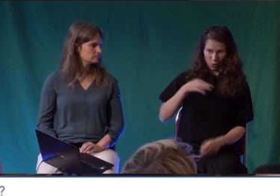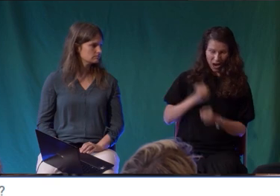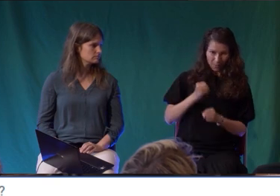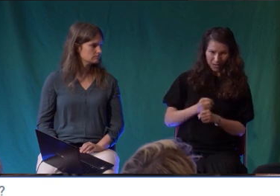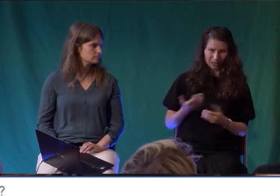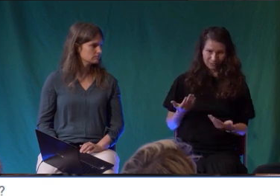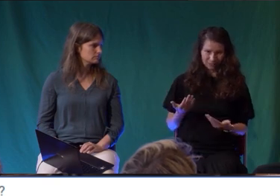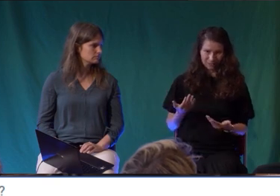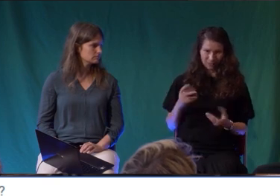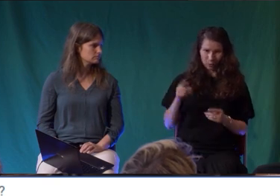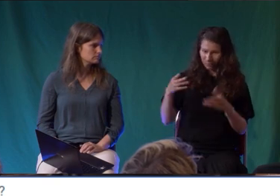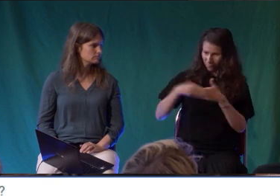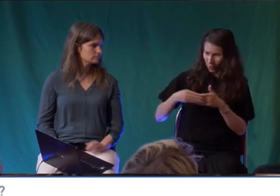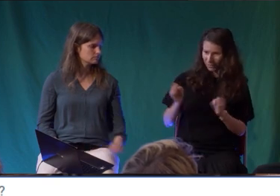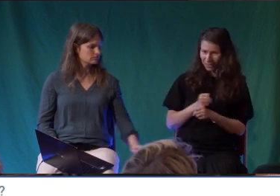Unterstützung gleichzeitig